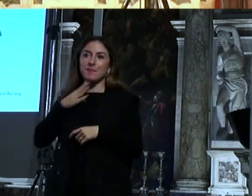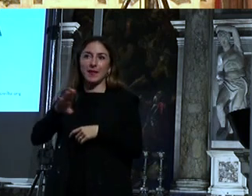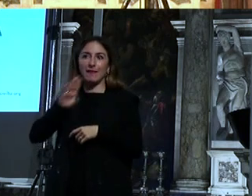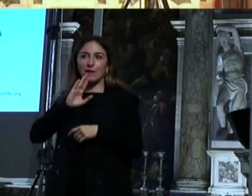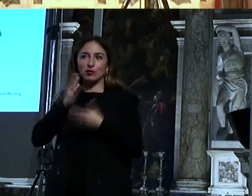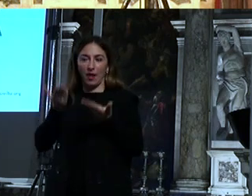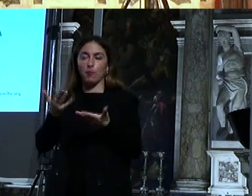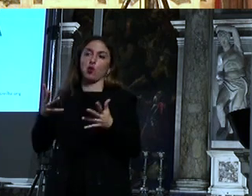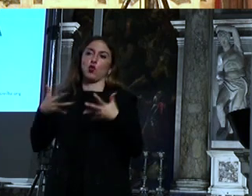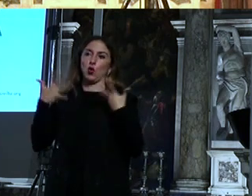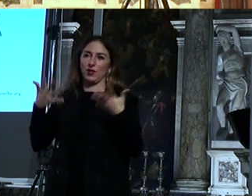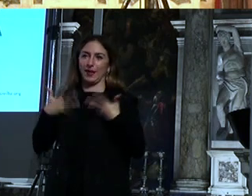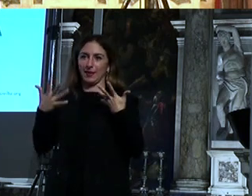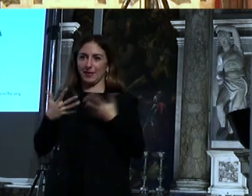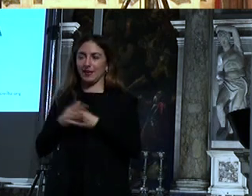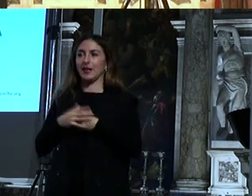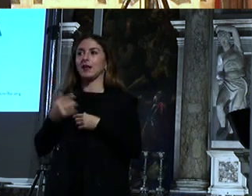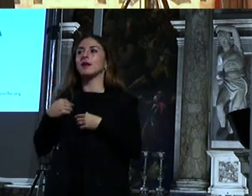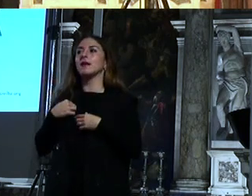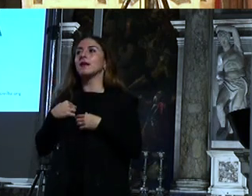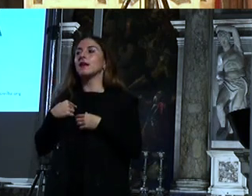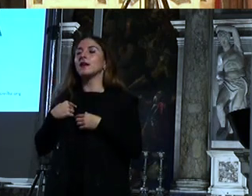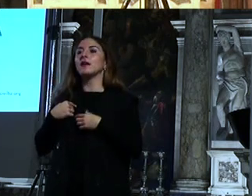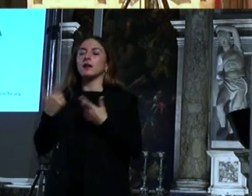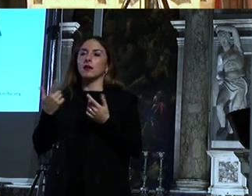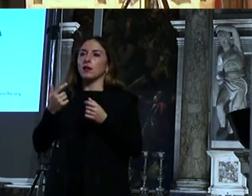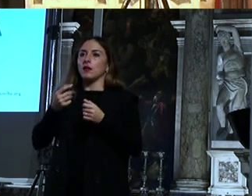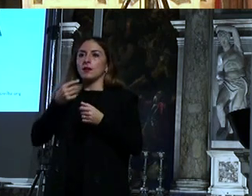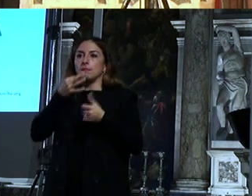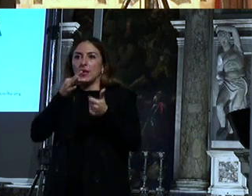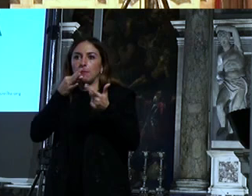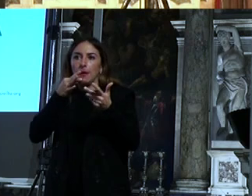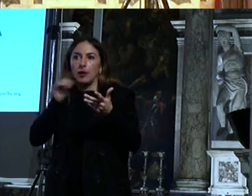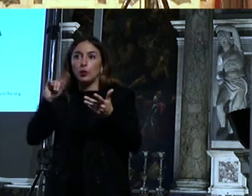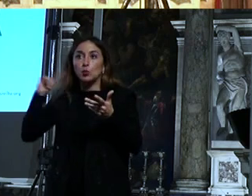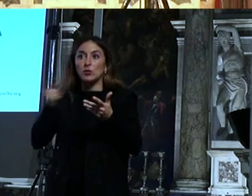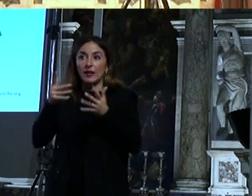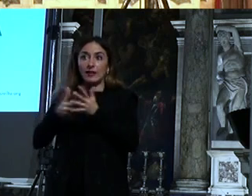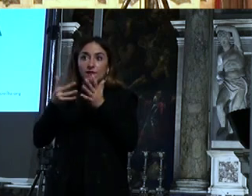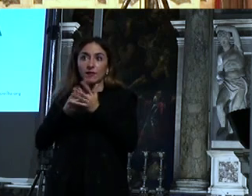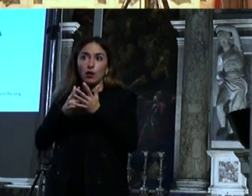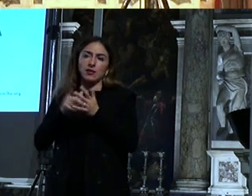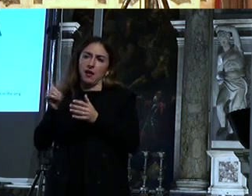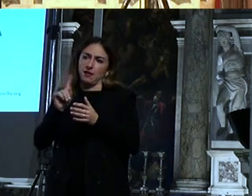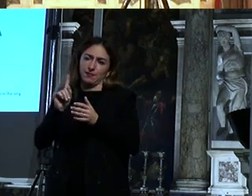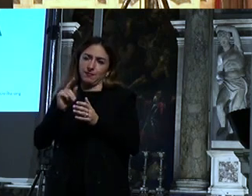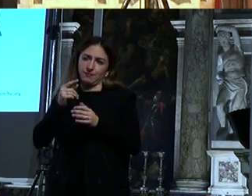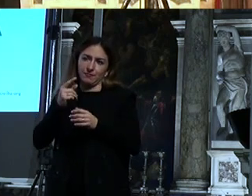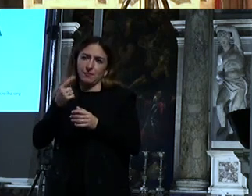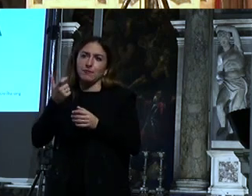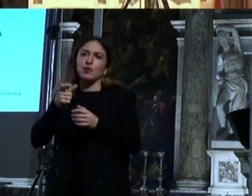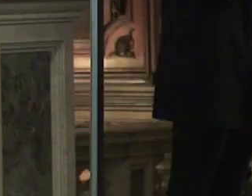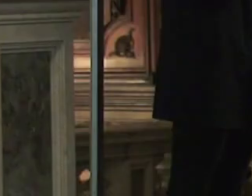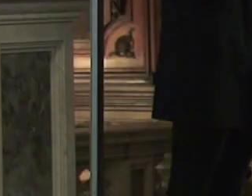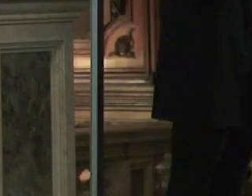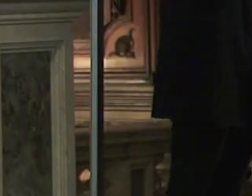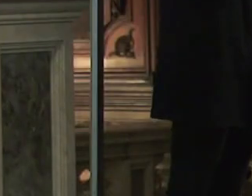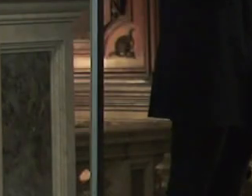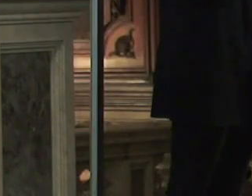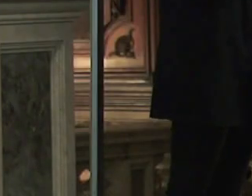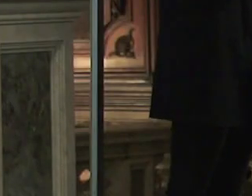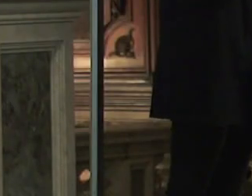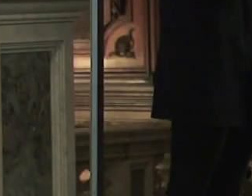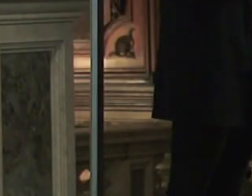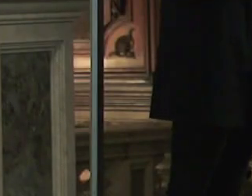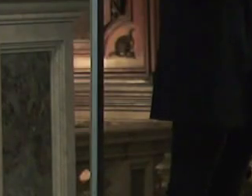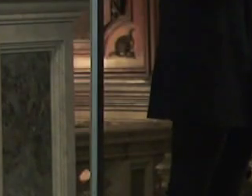molto contenti. Non sto a enumerare le difficoltà, perché un festival diciamo non è fatto di difficoltà, è fatto di